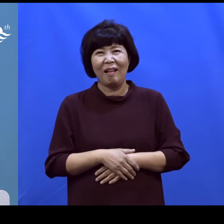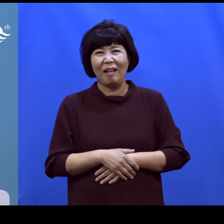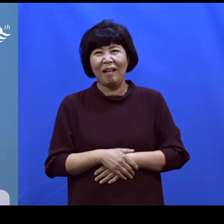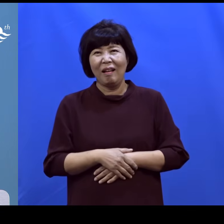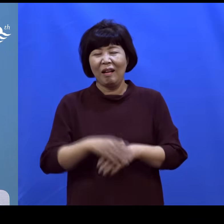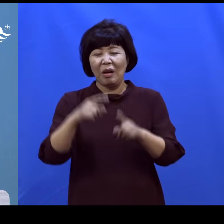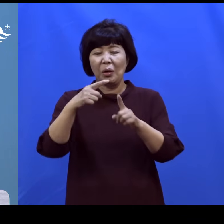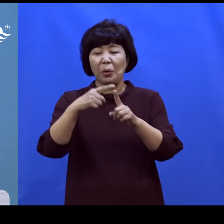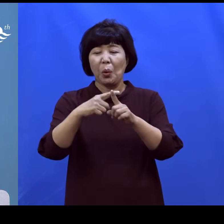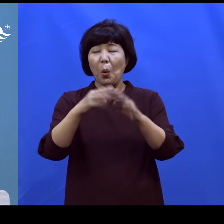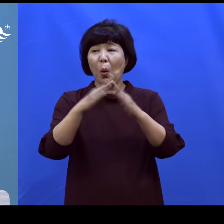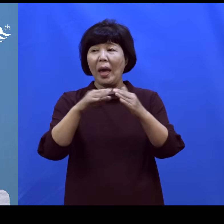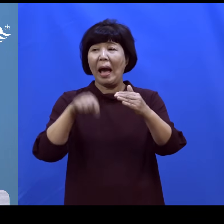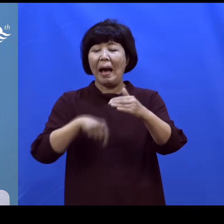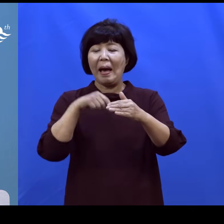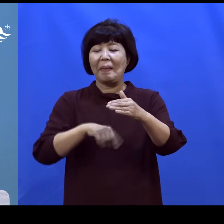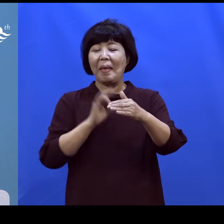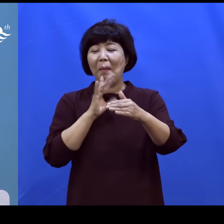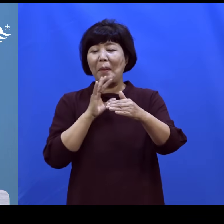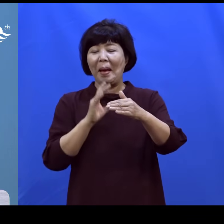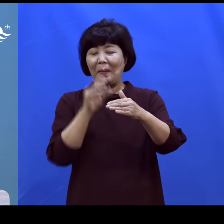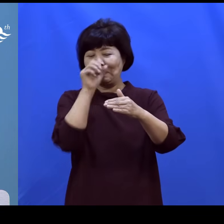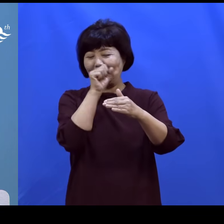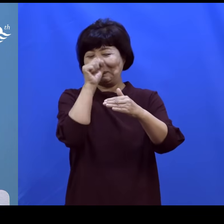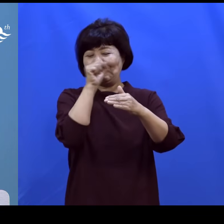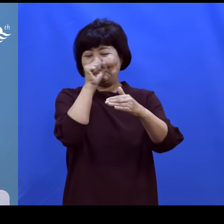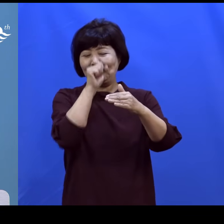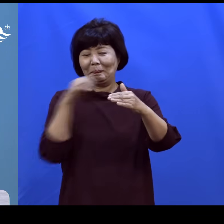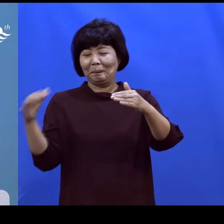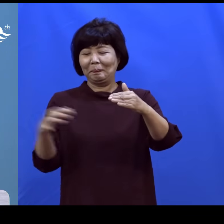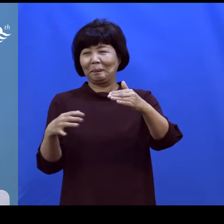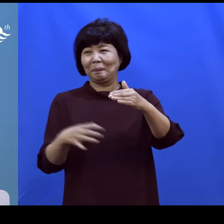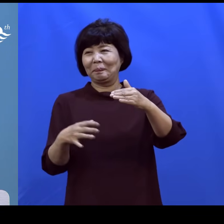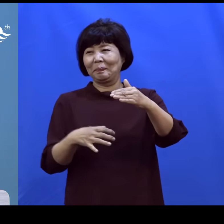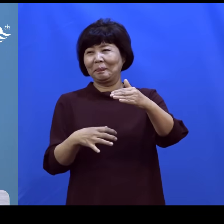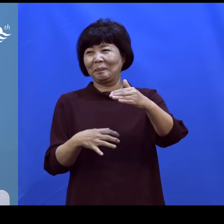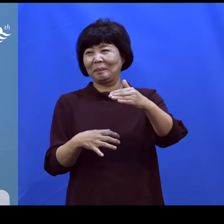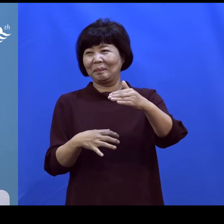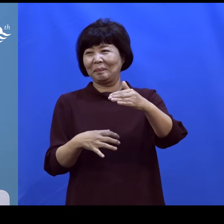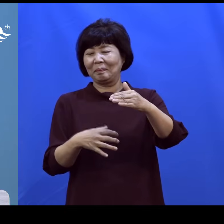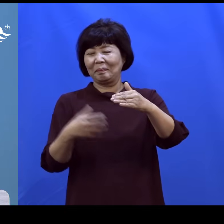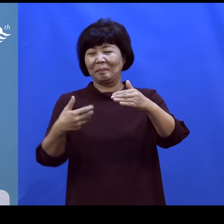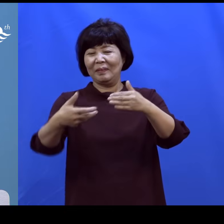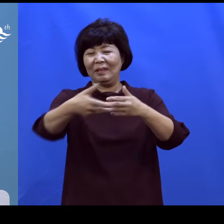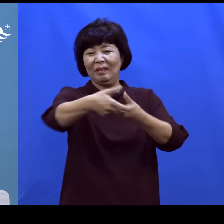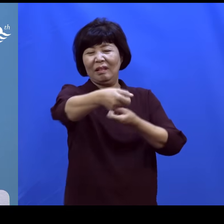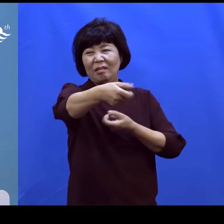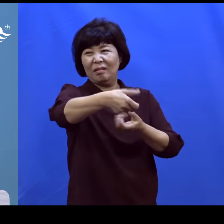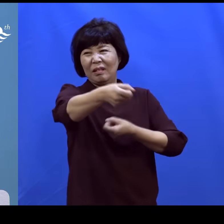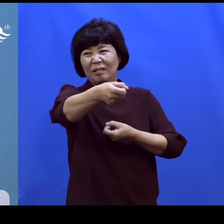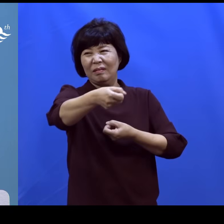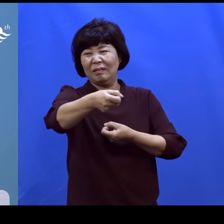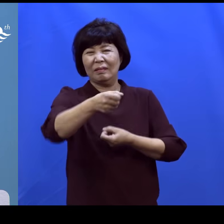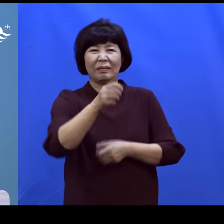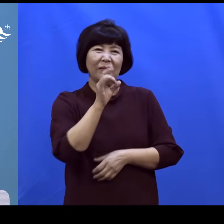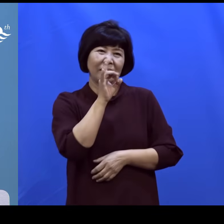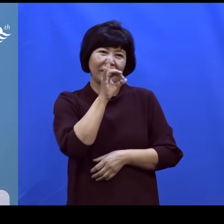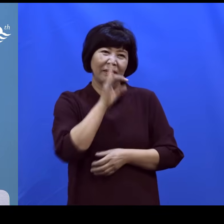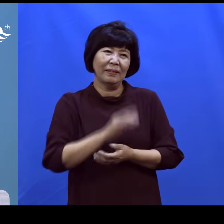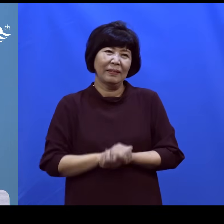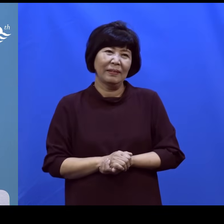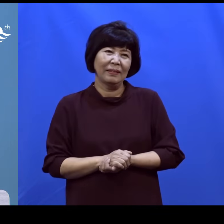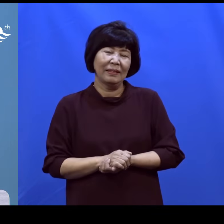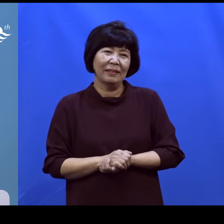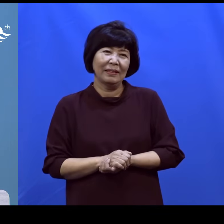성이 돼버리는 거예요. 큰 성을 쌓아버리고 울타리를 치고 세상과 유리되고 격리되고 우리끼리만의 잔치가 되는 거예요. 여러분,